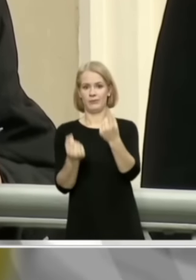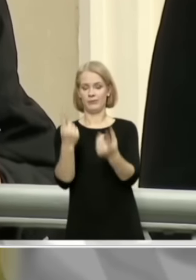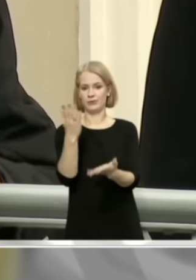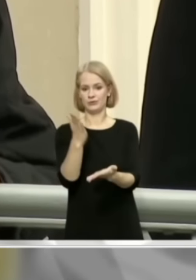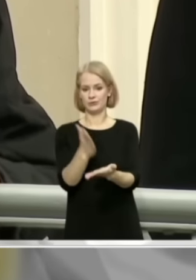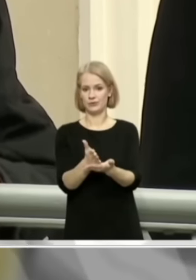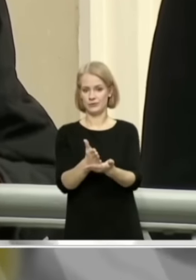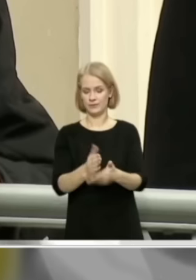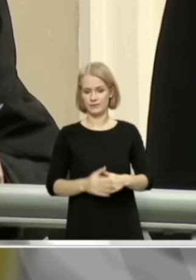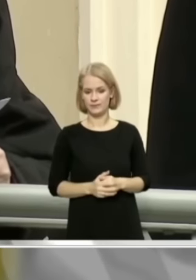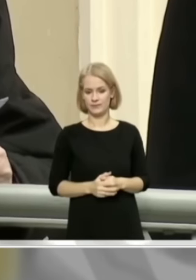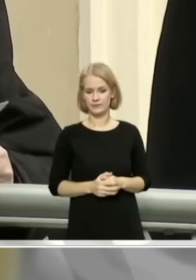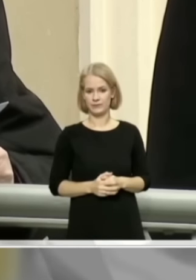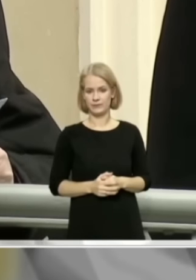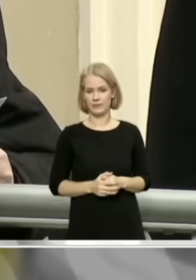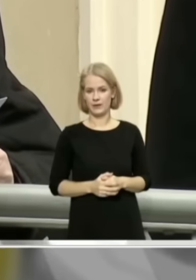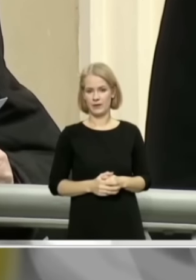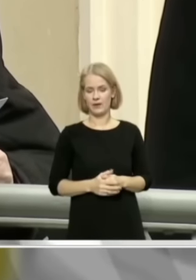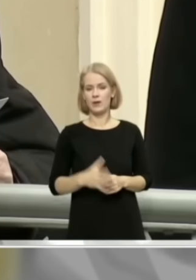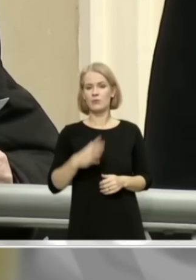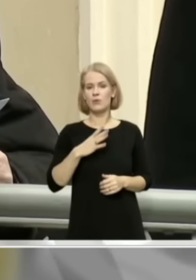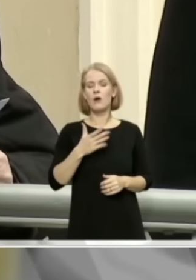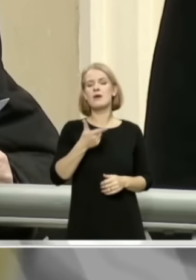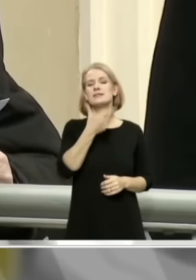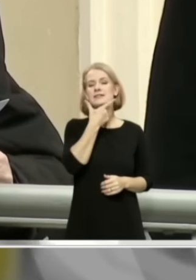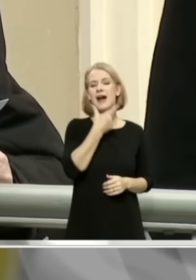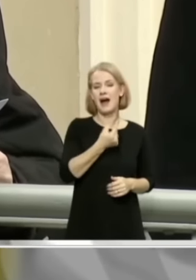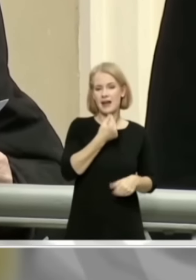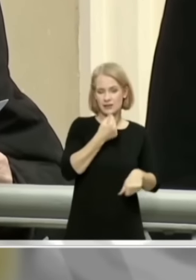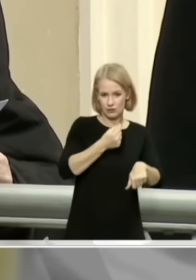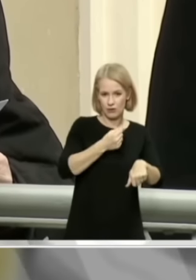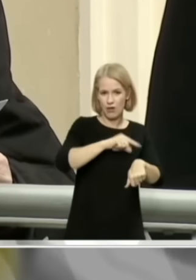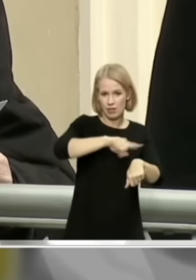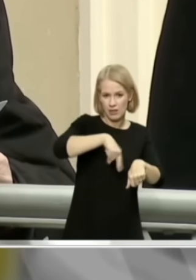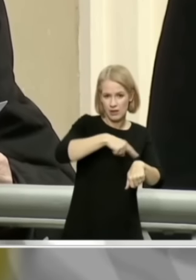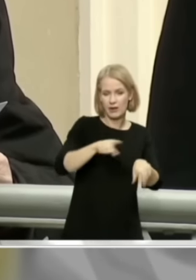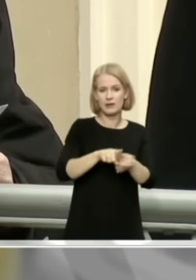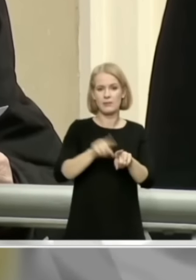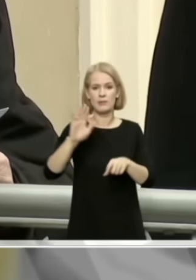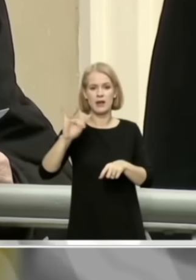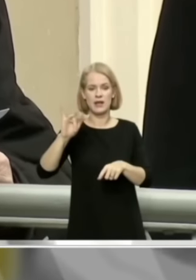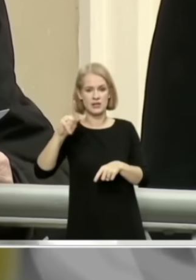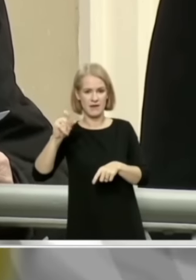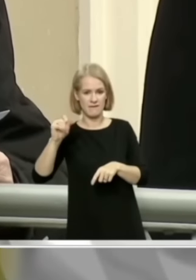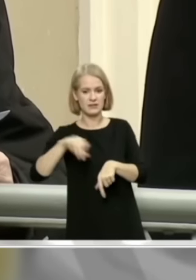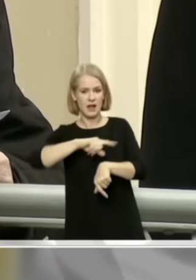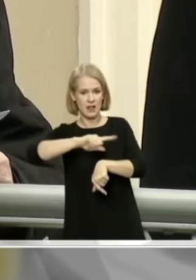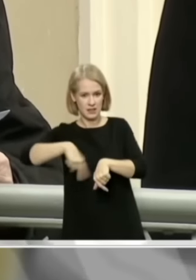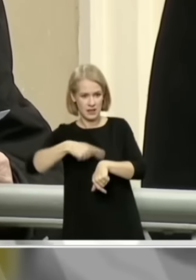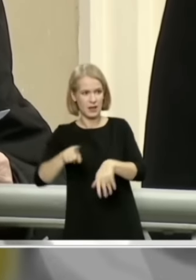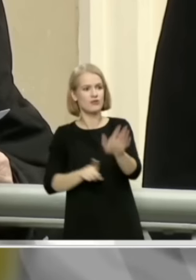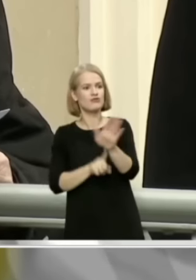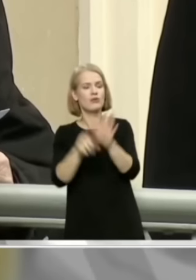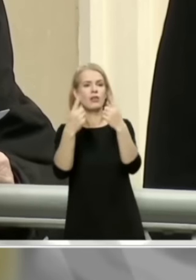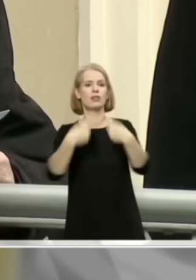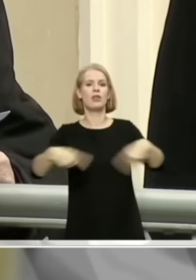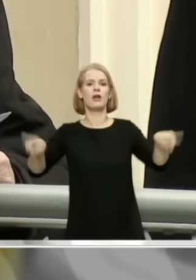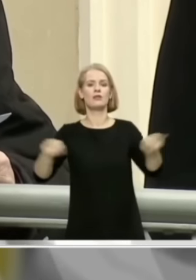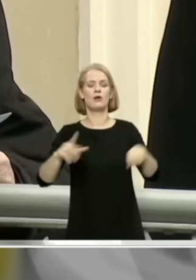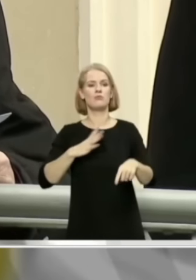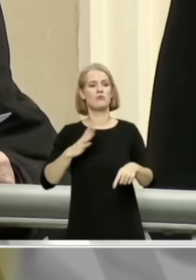Jau nuo Stalino ir Brežnevo laikų skambėjo ruso fašistų giesmės,